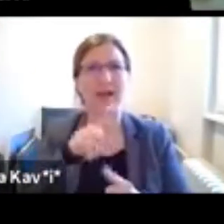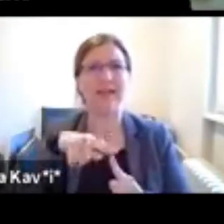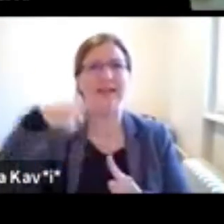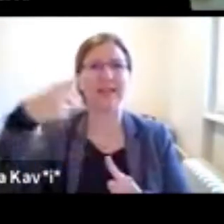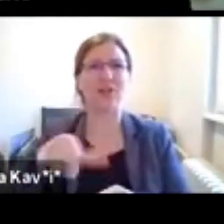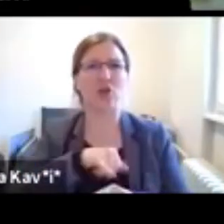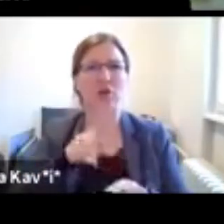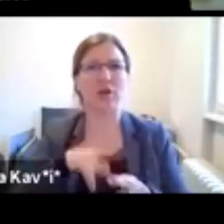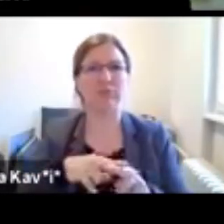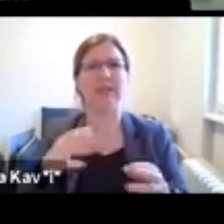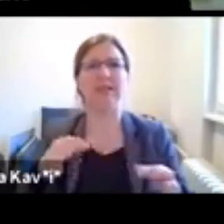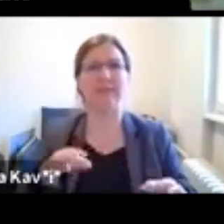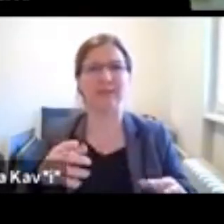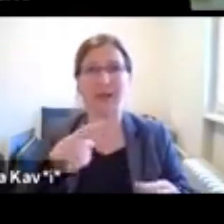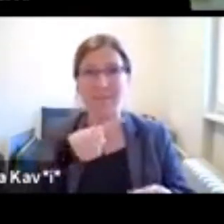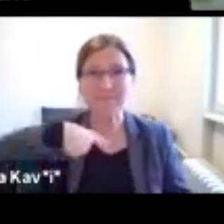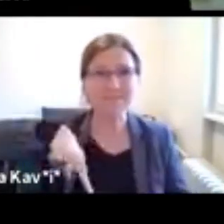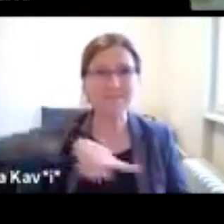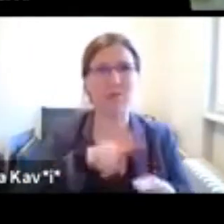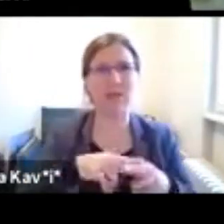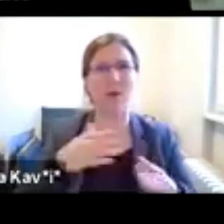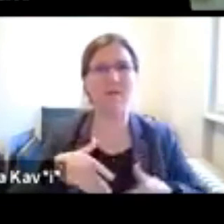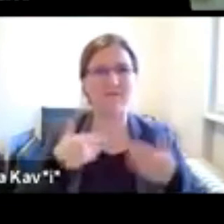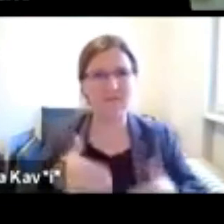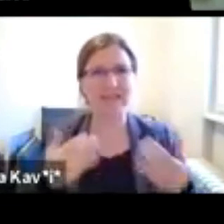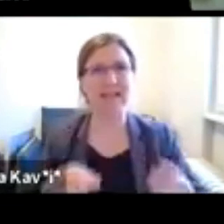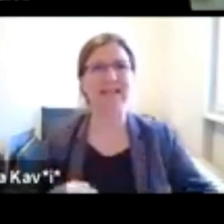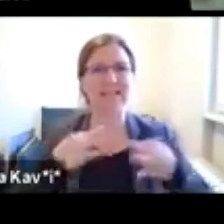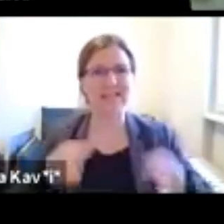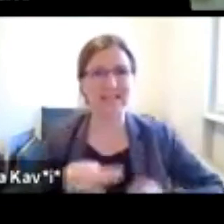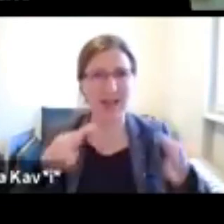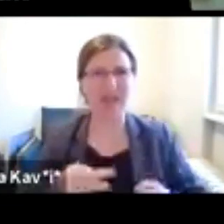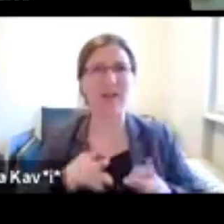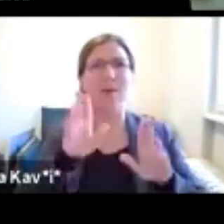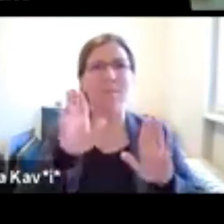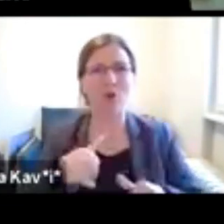veseli, zdravi i počeli se pripremati za našu